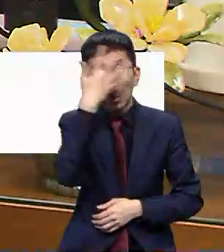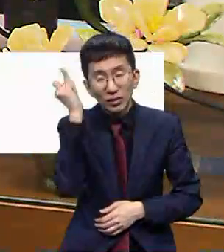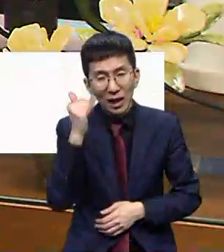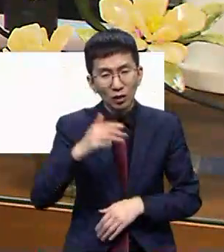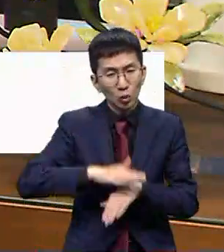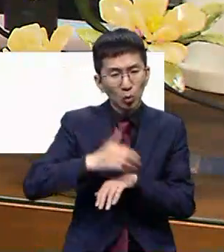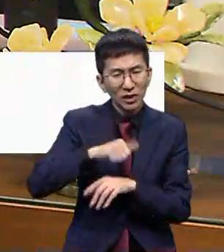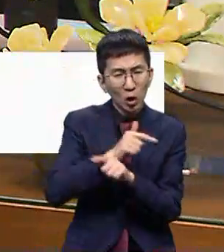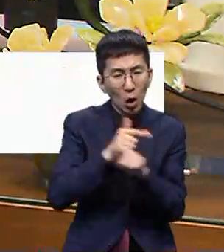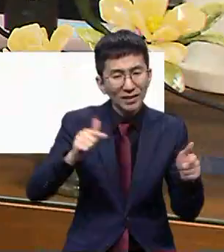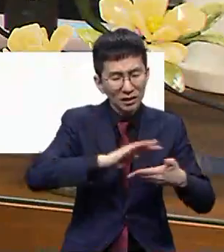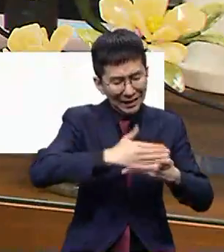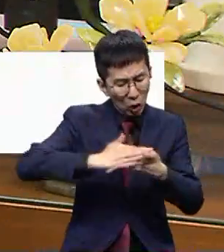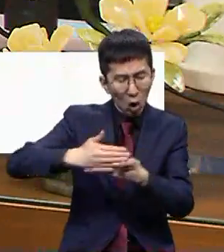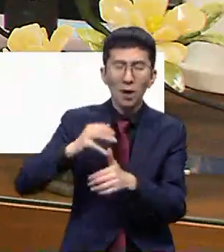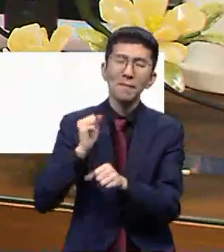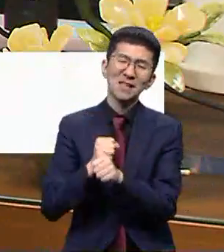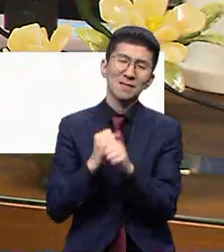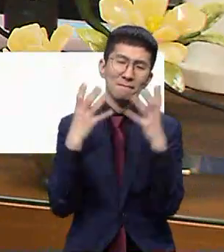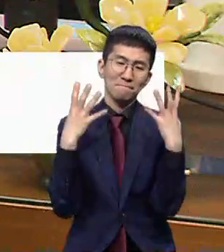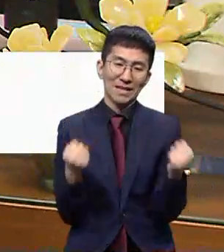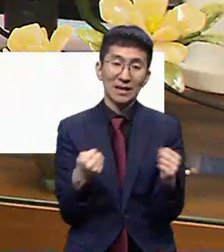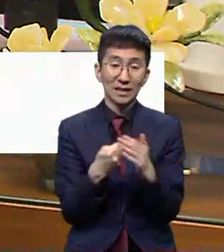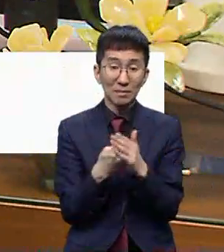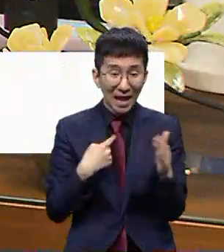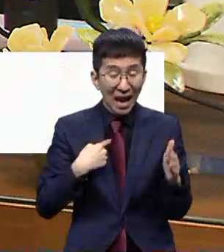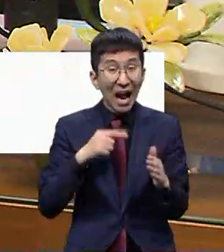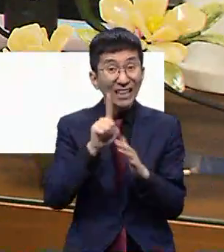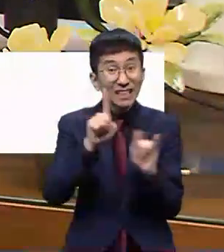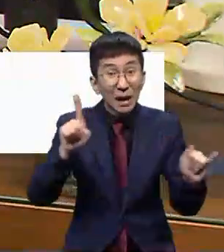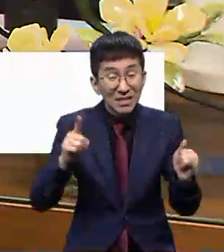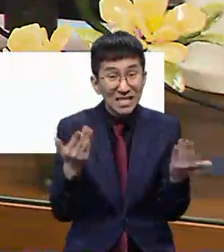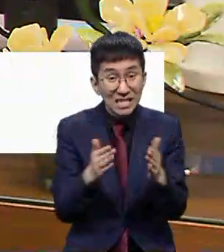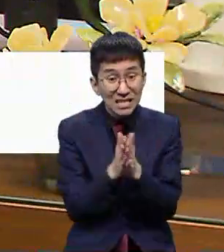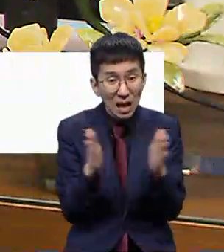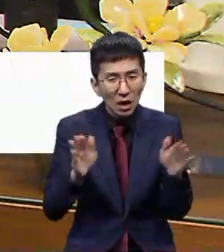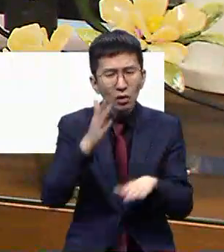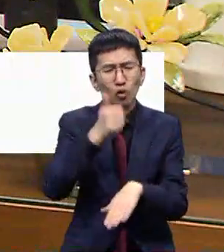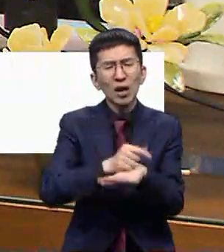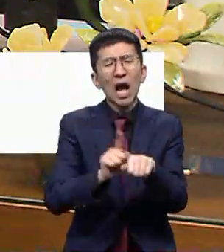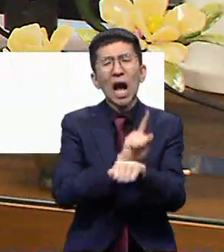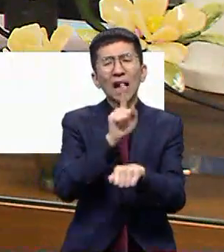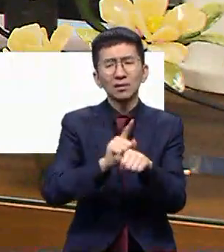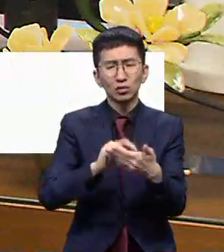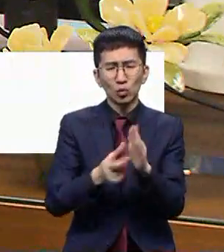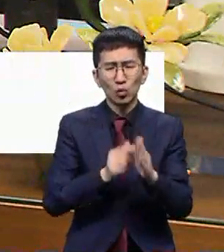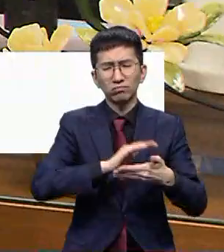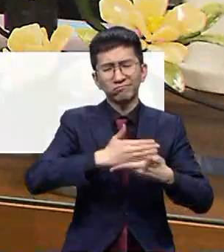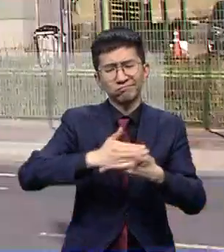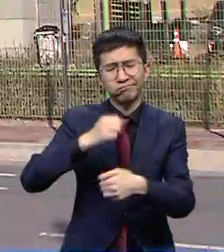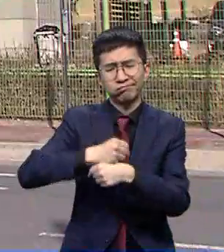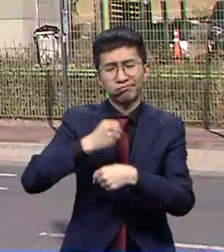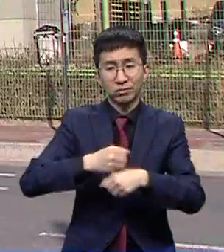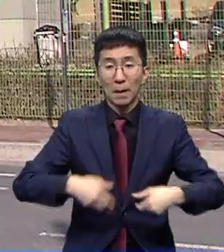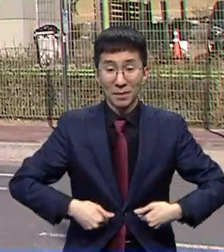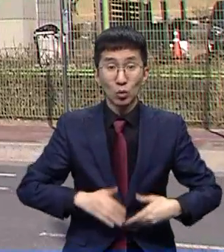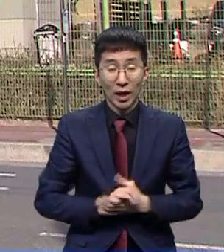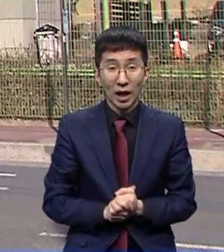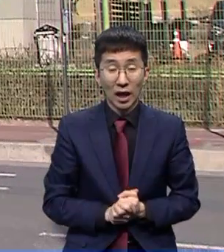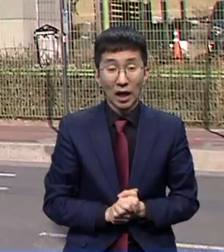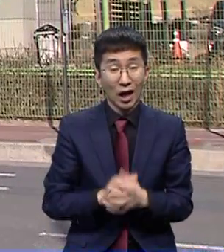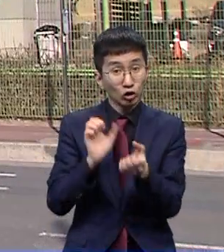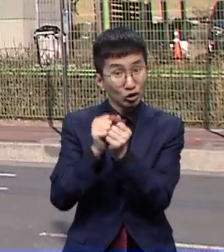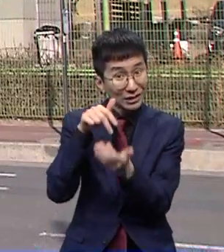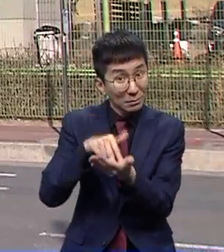단위 개설이 상당히 많기 때문에 한번 업무 처리를 하게 되면 길게는 1시간까지 계좌 개설이 이루어지는 상황이고. 증권가는